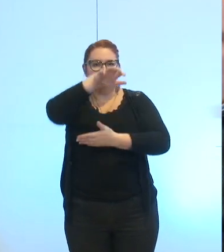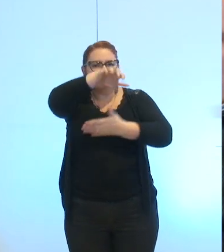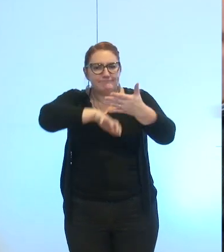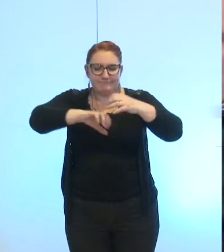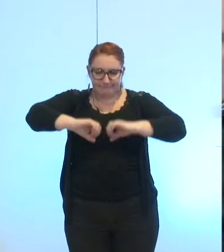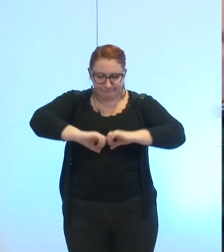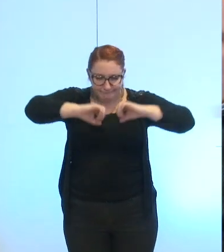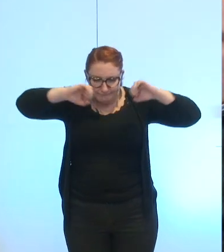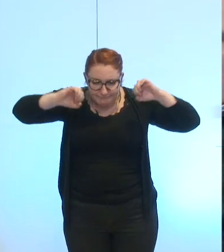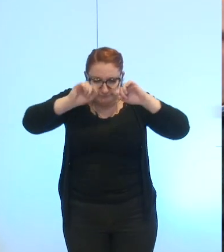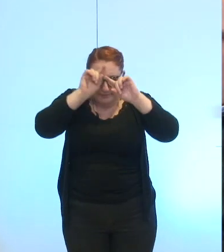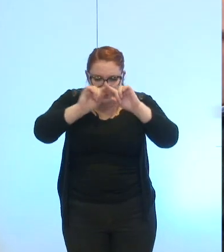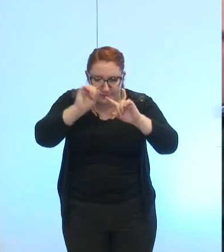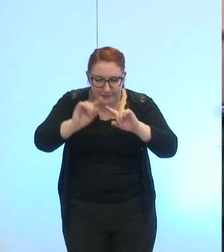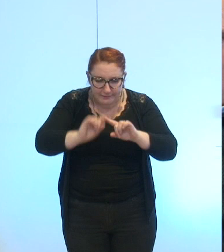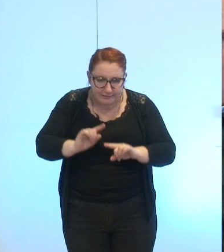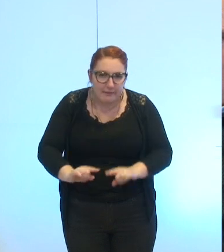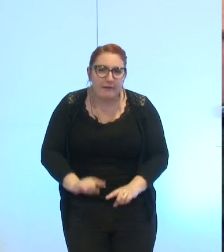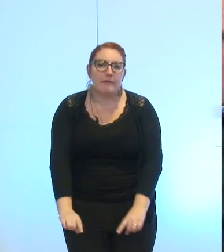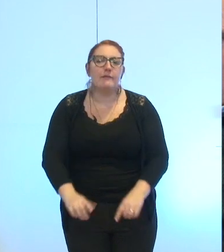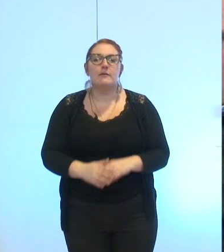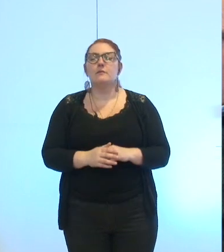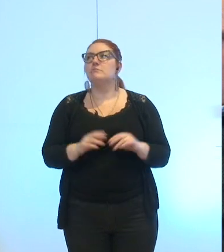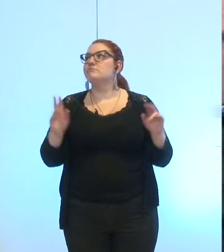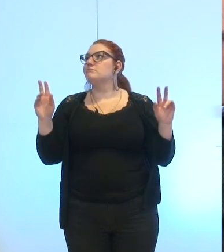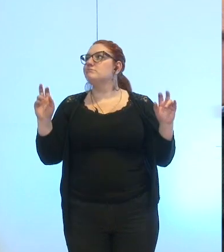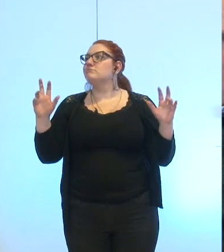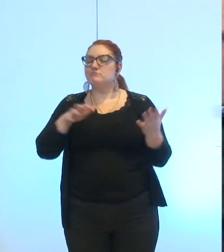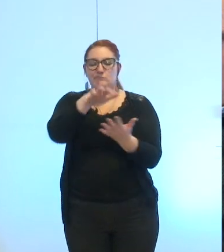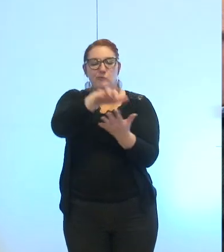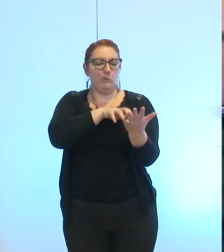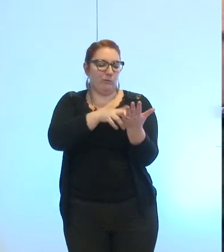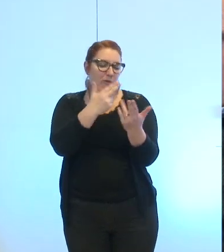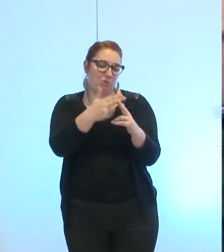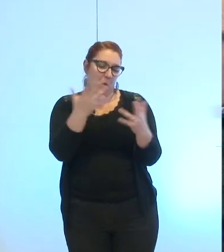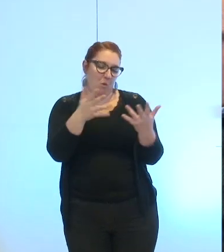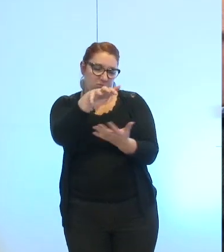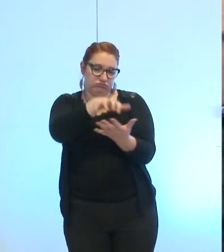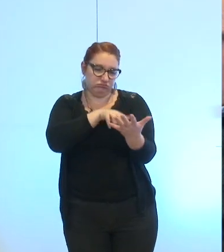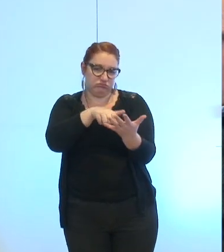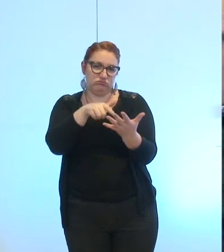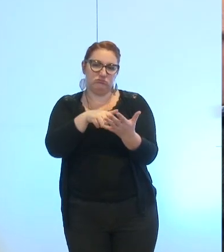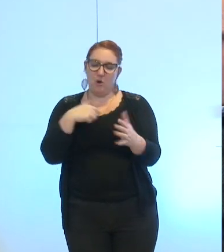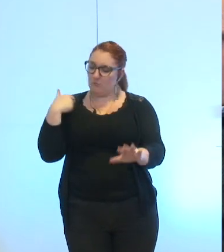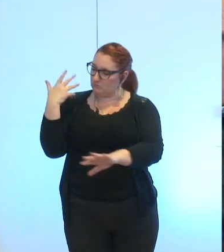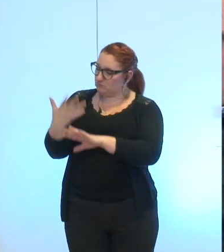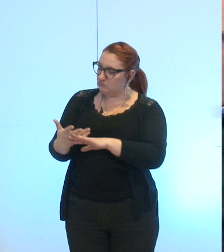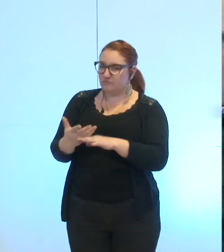contenu de cette je sais pas trop comment il faut appeler ce document cette rétrospective